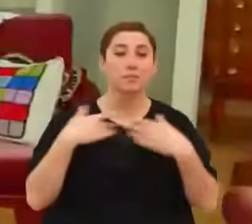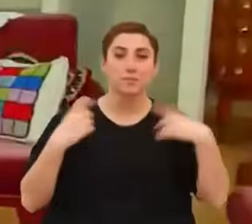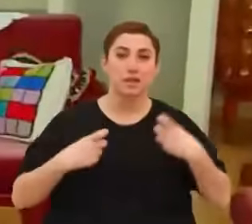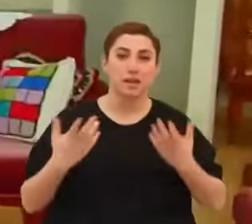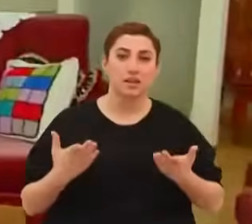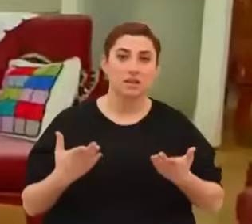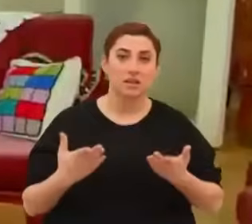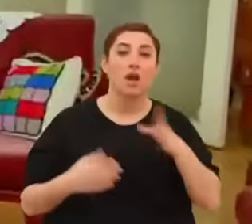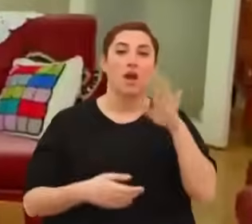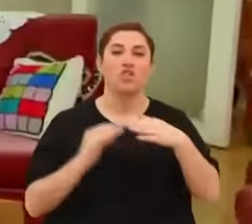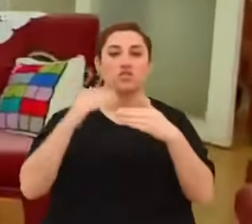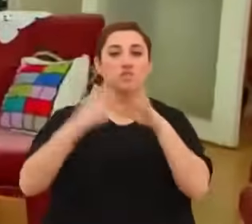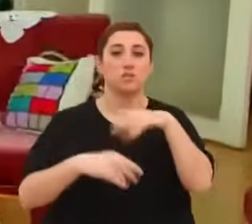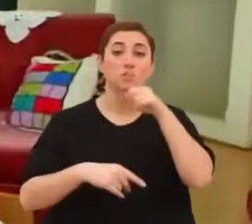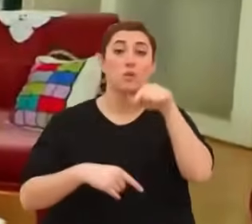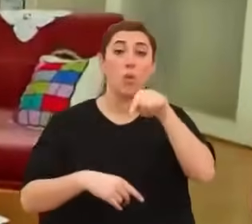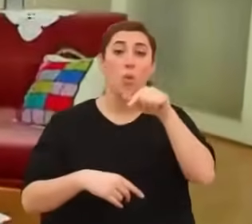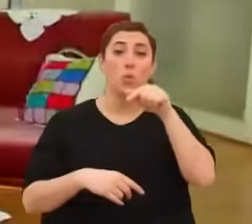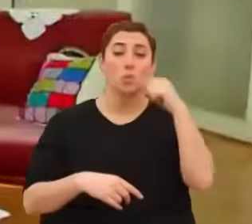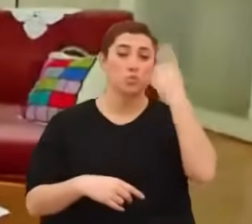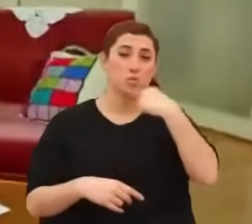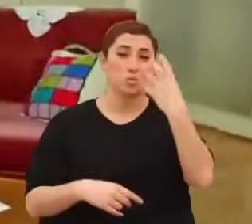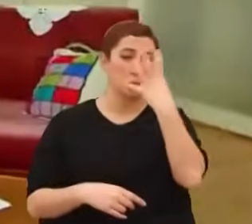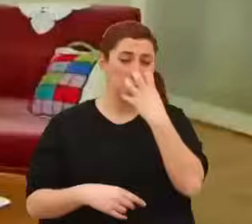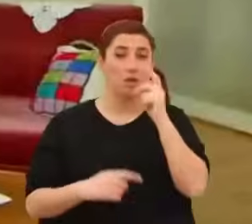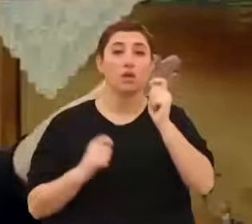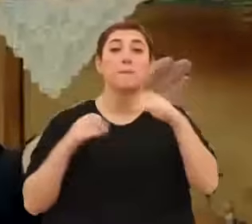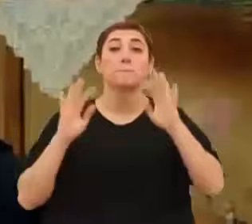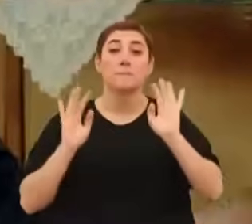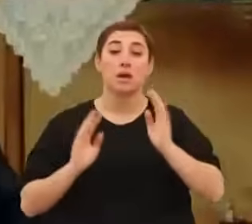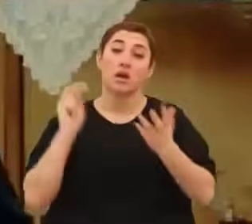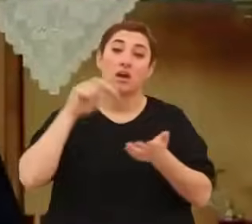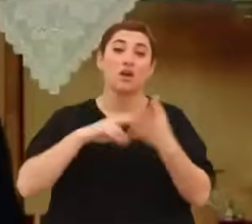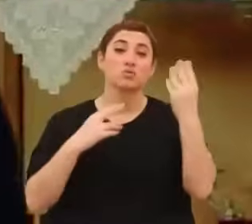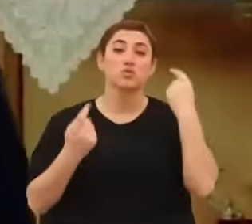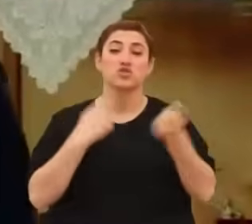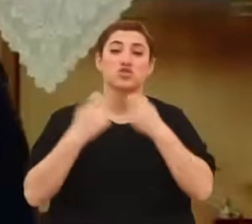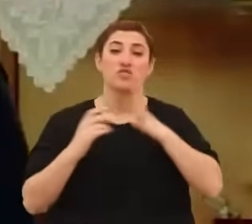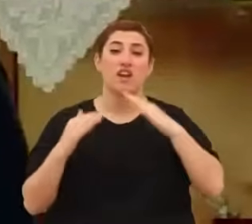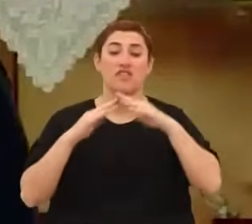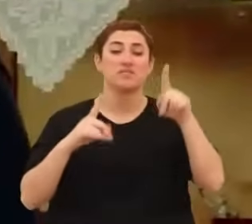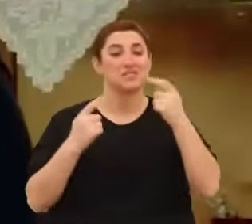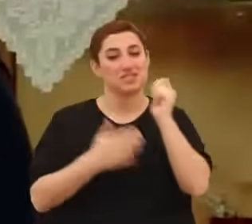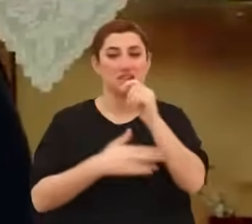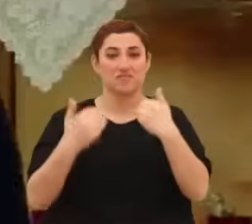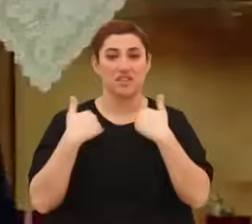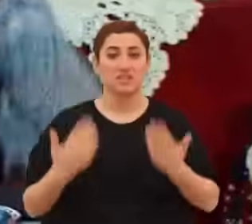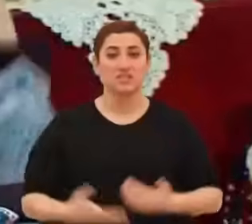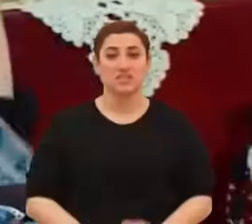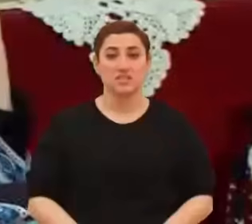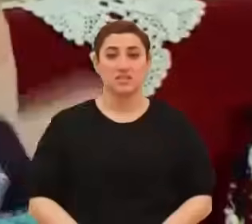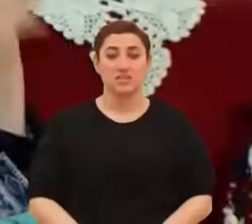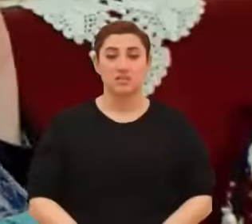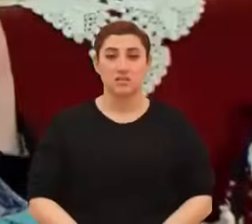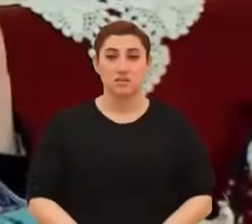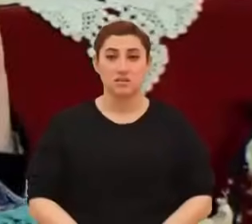ya? Hah buradayım. Sen de öyle surasız surasız oturma. Kalk dünya kadar iş var evde, bir işin ucundan tut. Şey